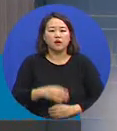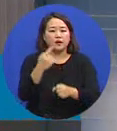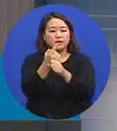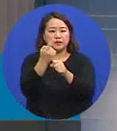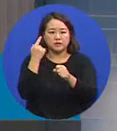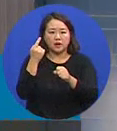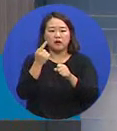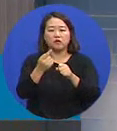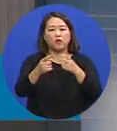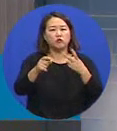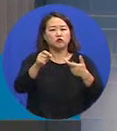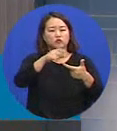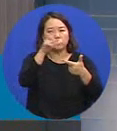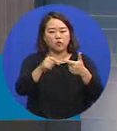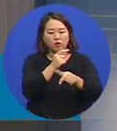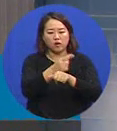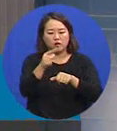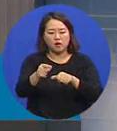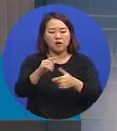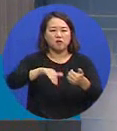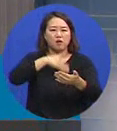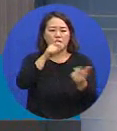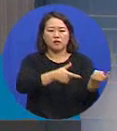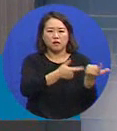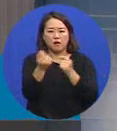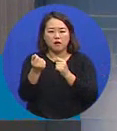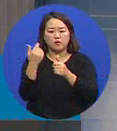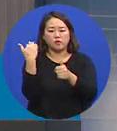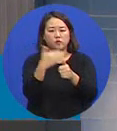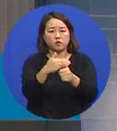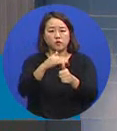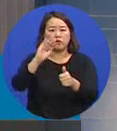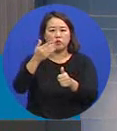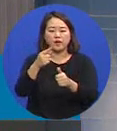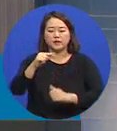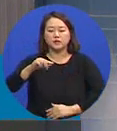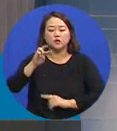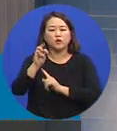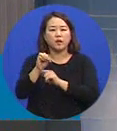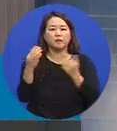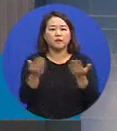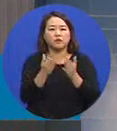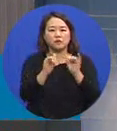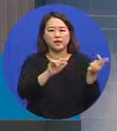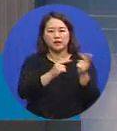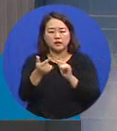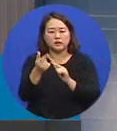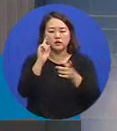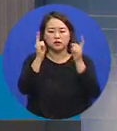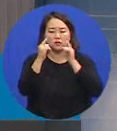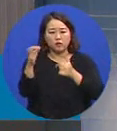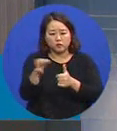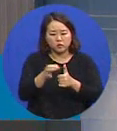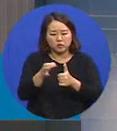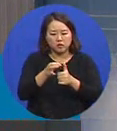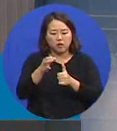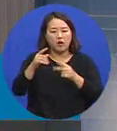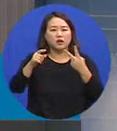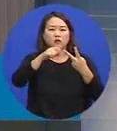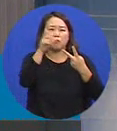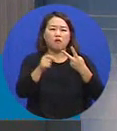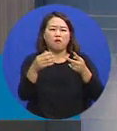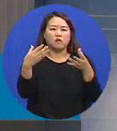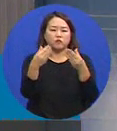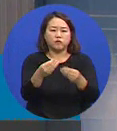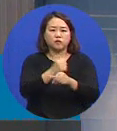지난해 6월 대량 실직한 GM 근로자들의 실업급여 수급 기간이 다음 달에 끝납니다. 대부분의 근로자들은